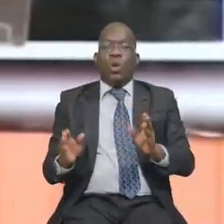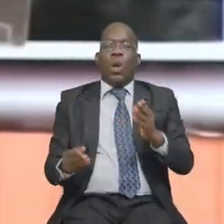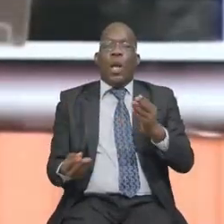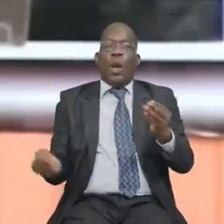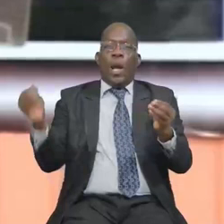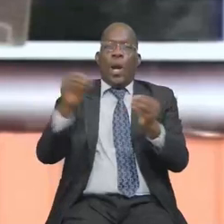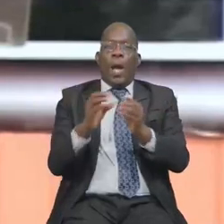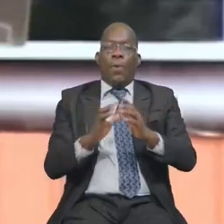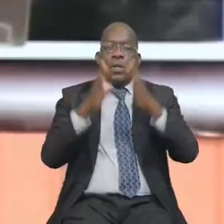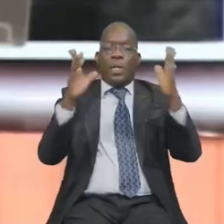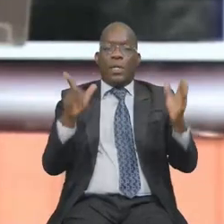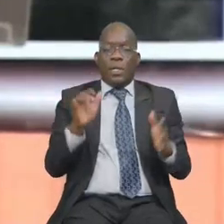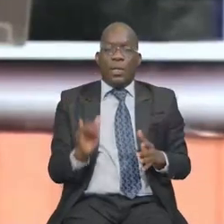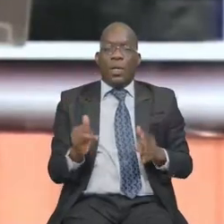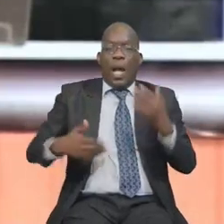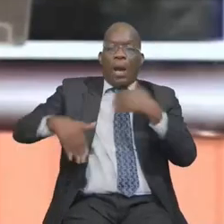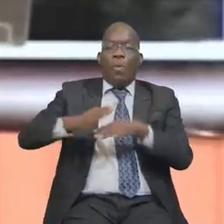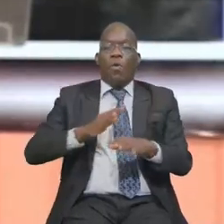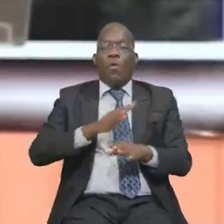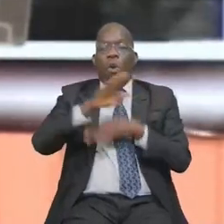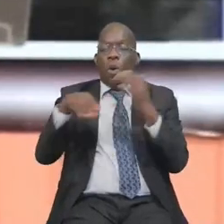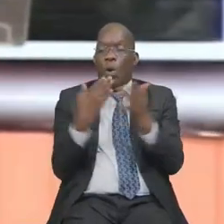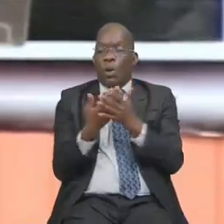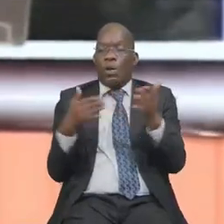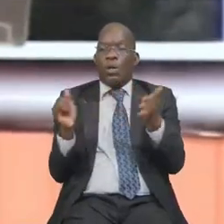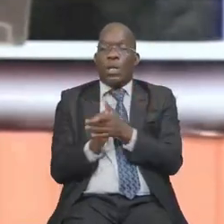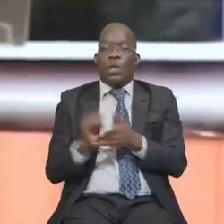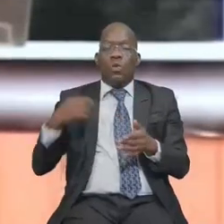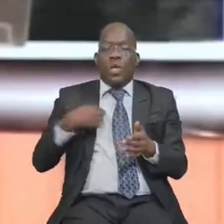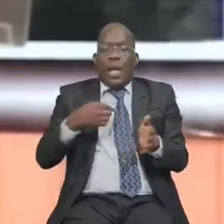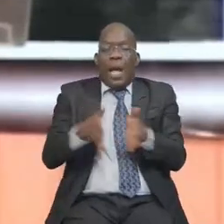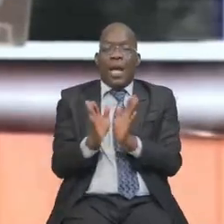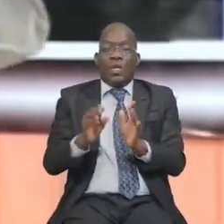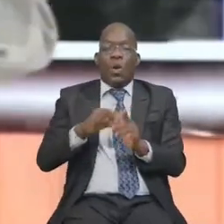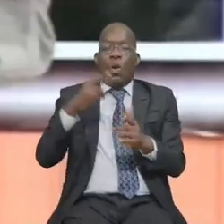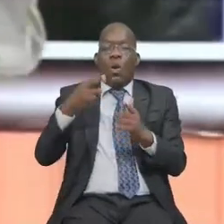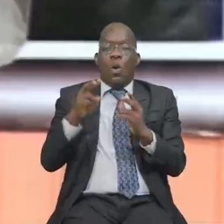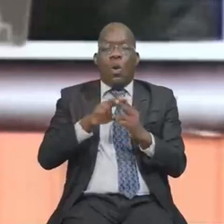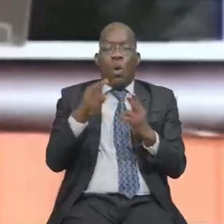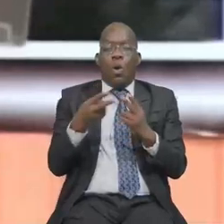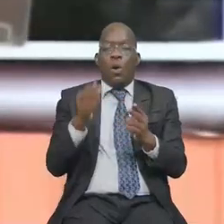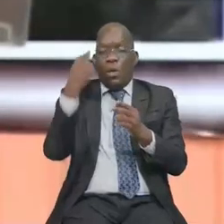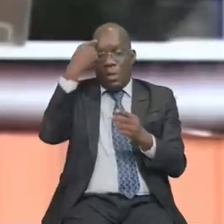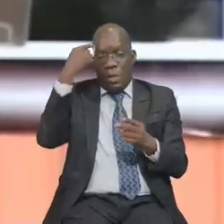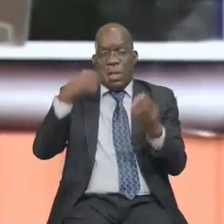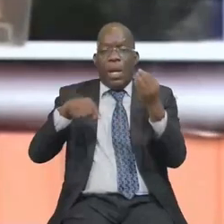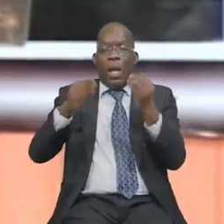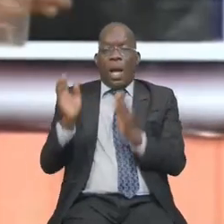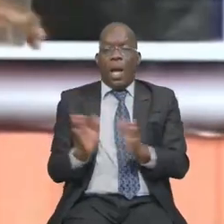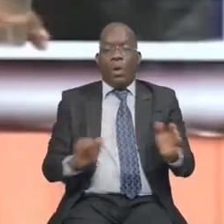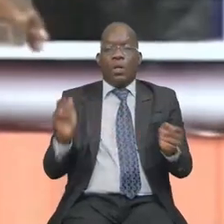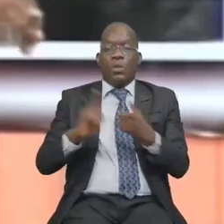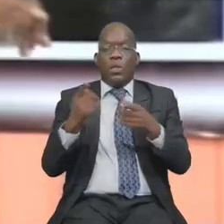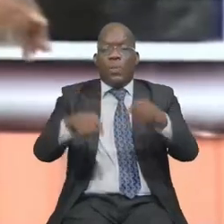abondamment au-delà de tout ce que nous demandons ou pensons selon la puissance